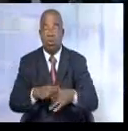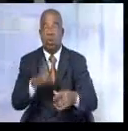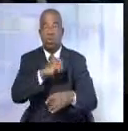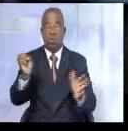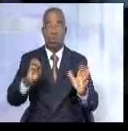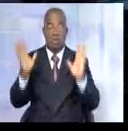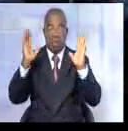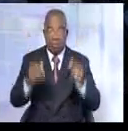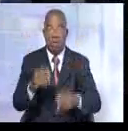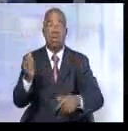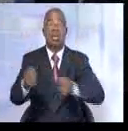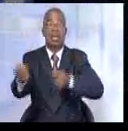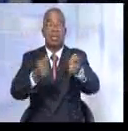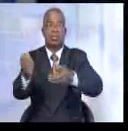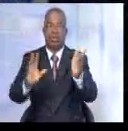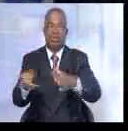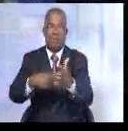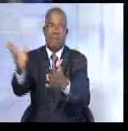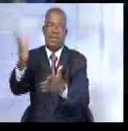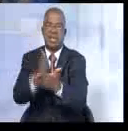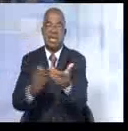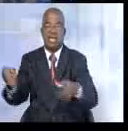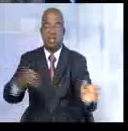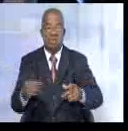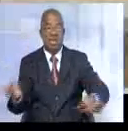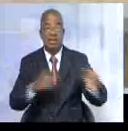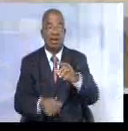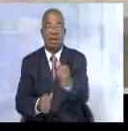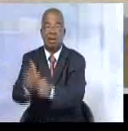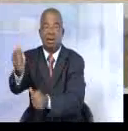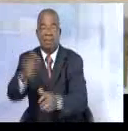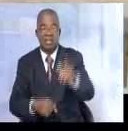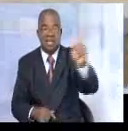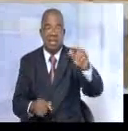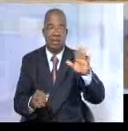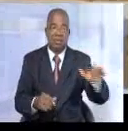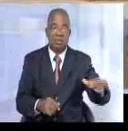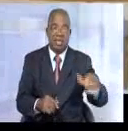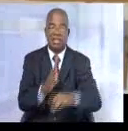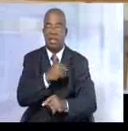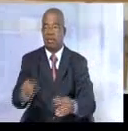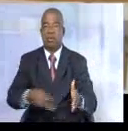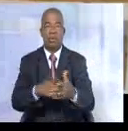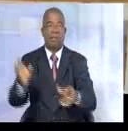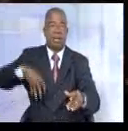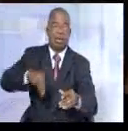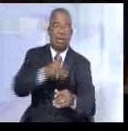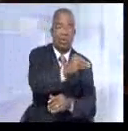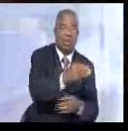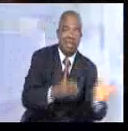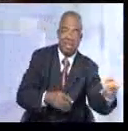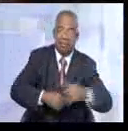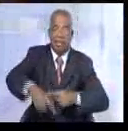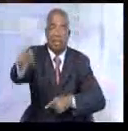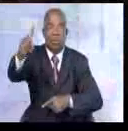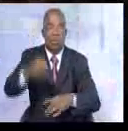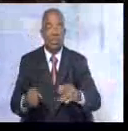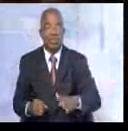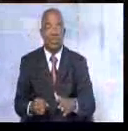francs CFA, financé à 84% par la Chine. Les travaux démarrés en août 2012 sont prévus pour s'achever fin